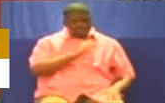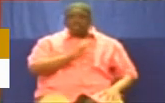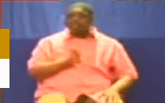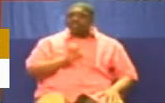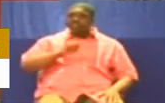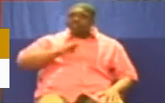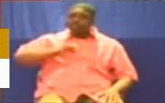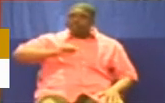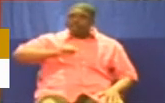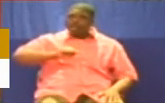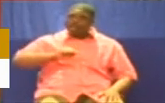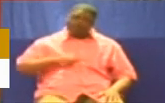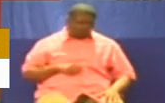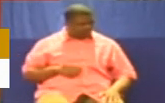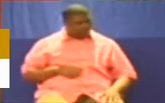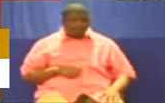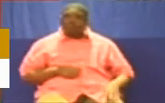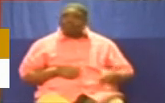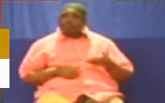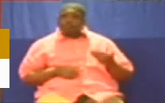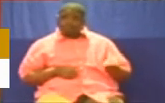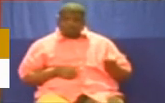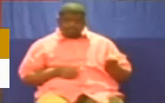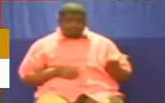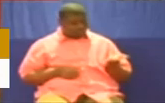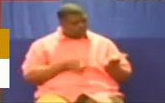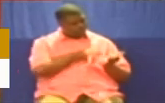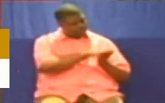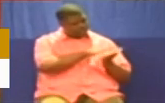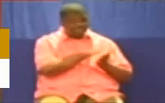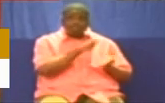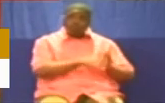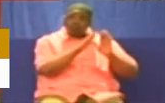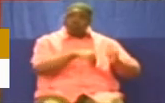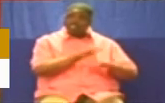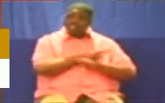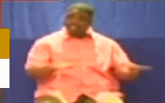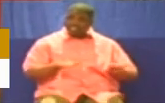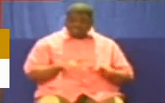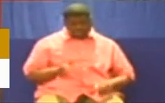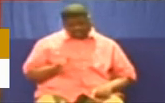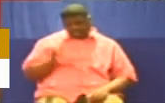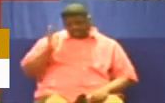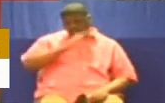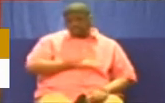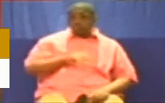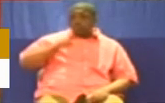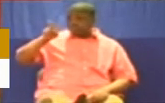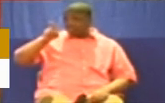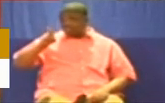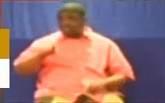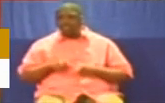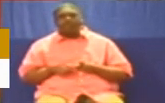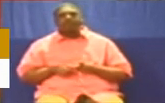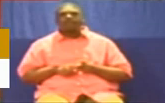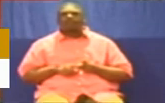Spika, kama waheshimiwa wabunge walivyoelezwa na bunge lako tukufu lilivyoelezwa siku ile kwamba kumekuwa